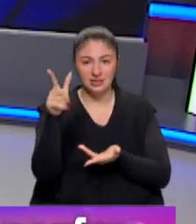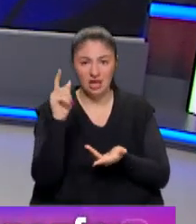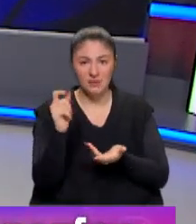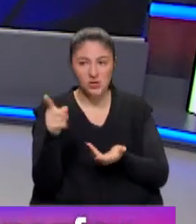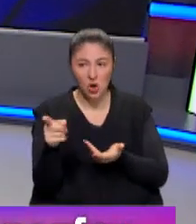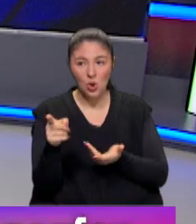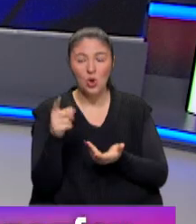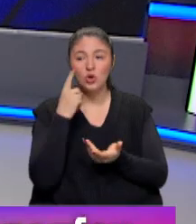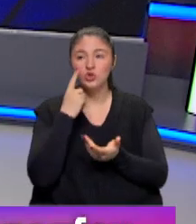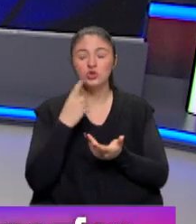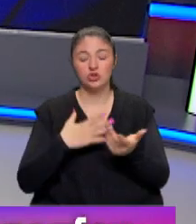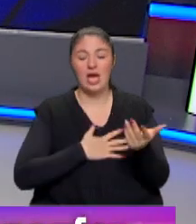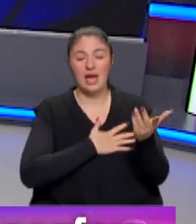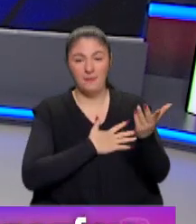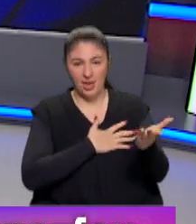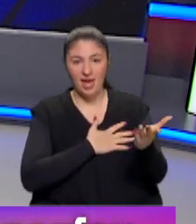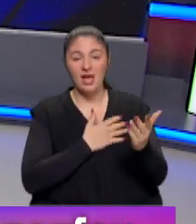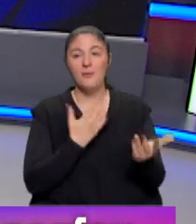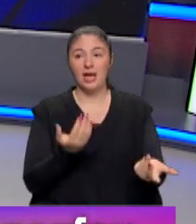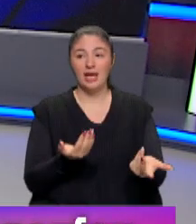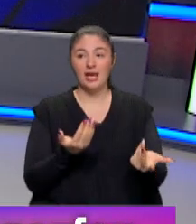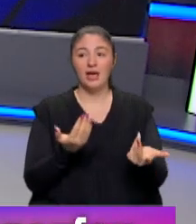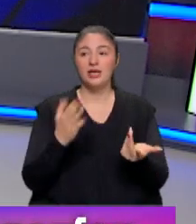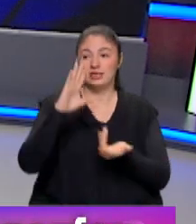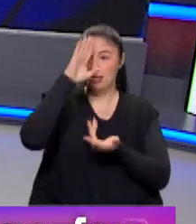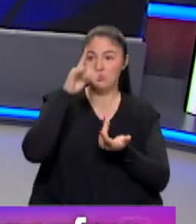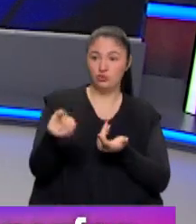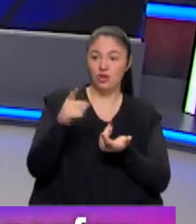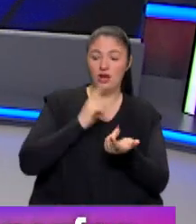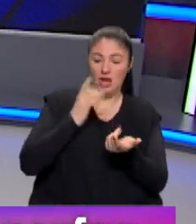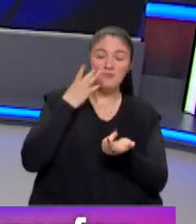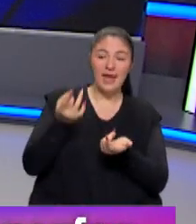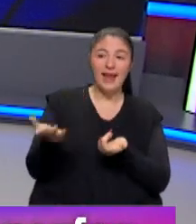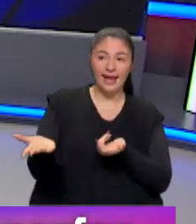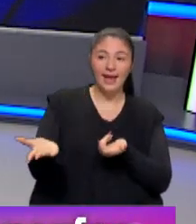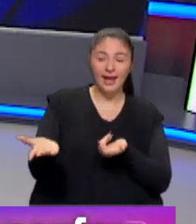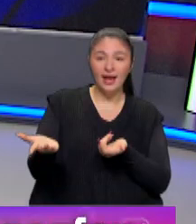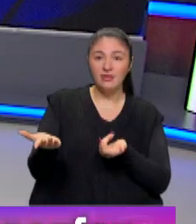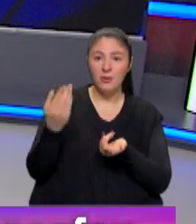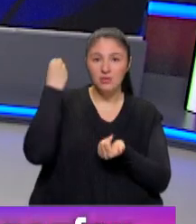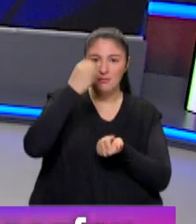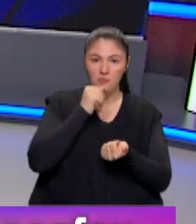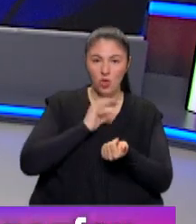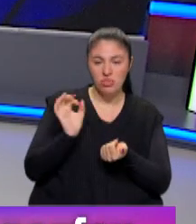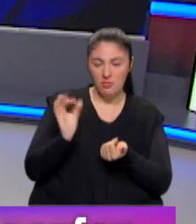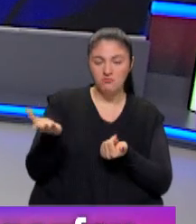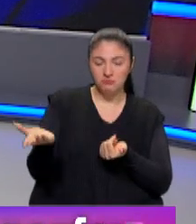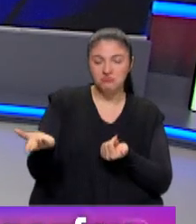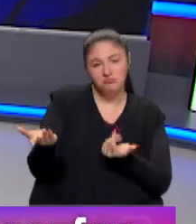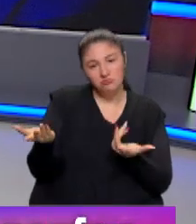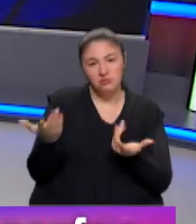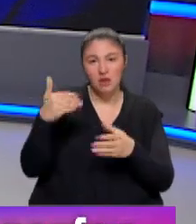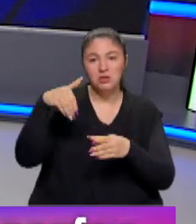sesleniyor Cumhuriyet Halk Partisi. Şimdi İstanbul'da aday belli. Ekrem İmamoğlu, her ne